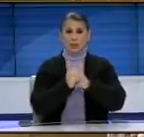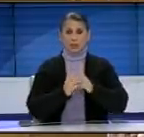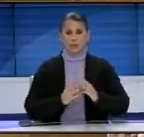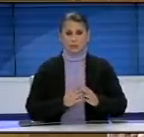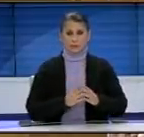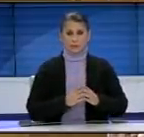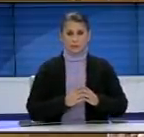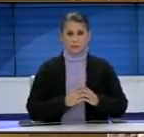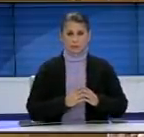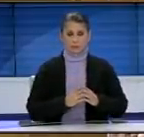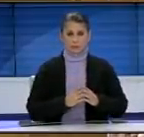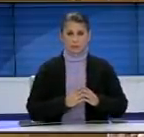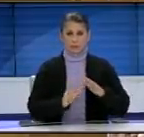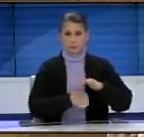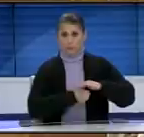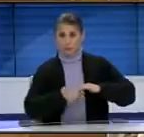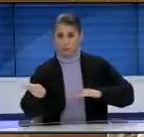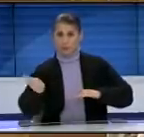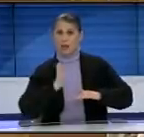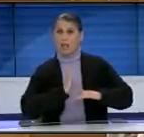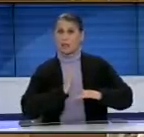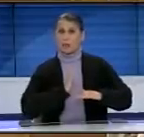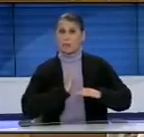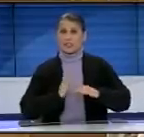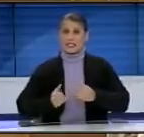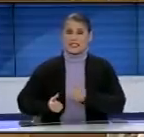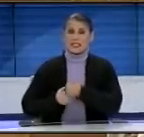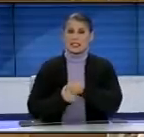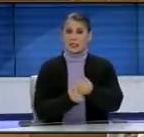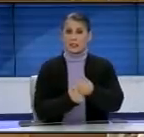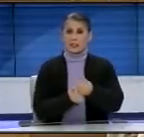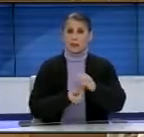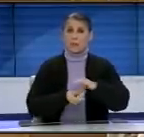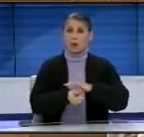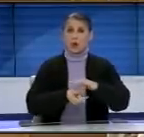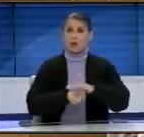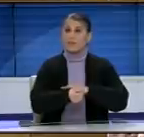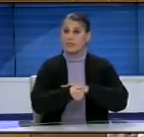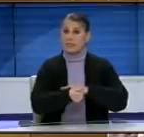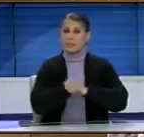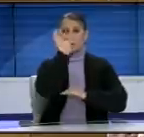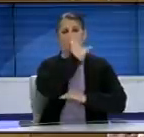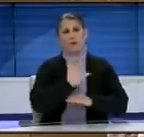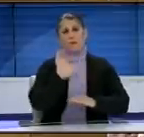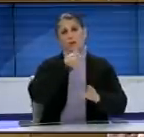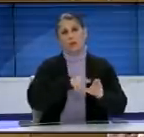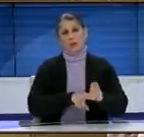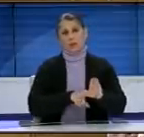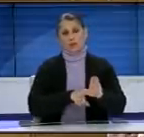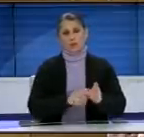επανεγκατάστασης και ανθρωπιστικής στήριξης των προσφύγων στην Ευρωπαϊκή Ένωση.